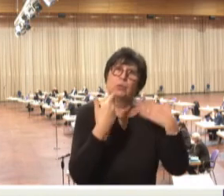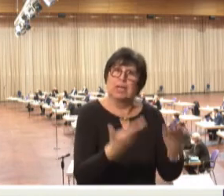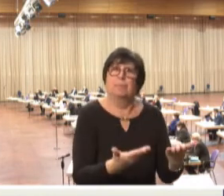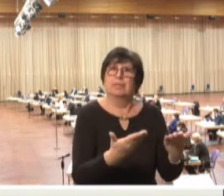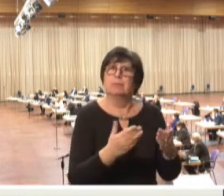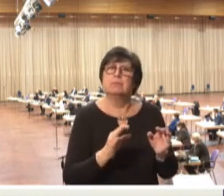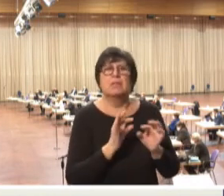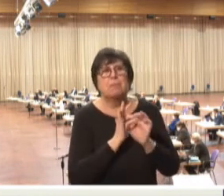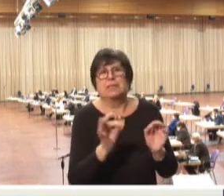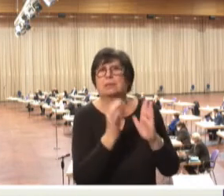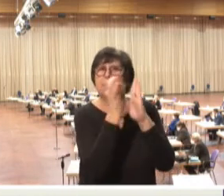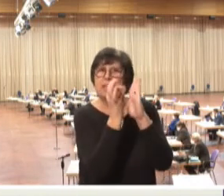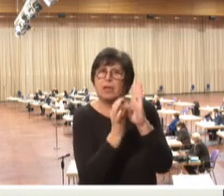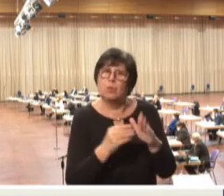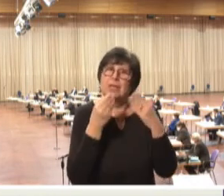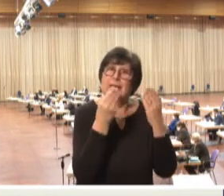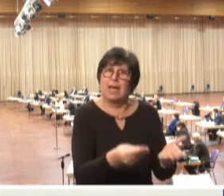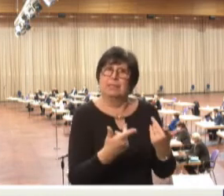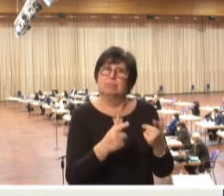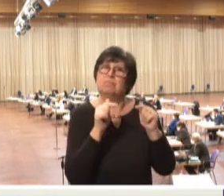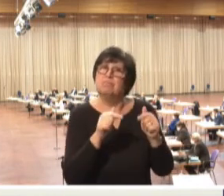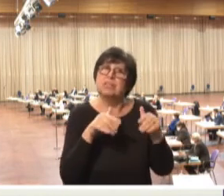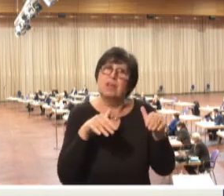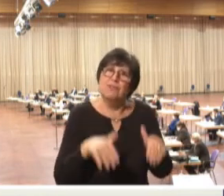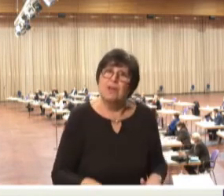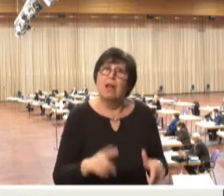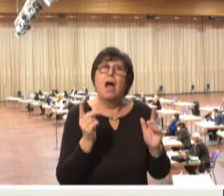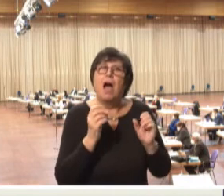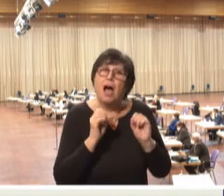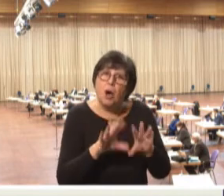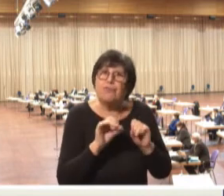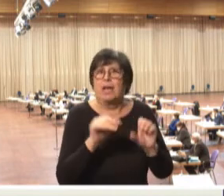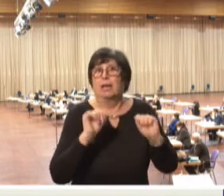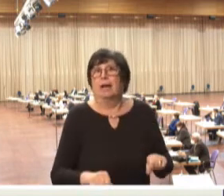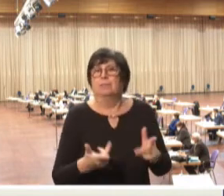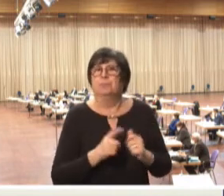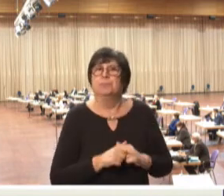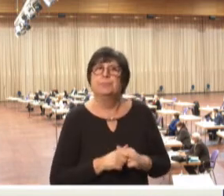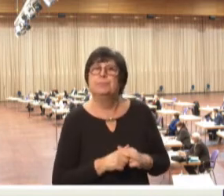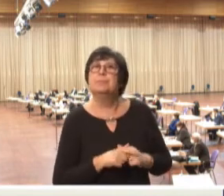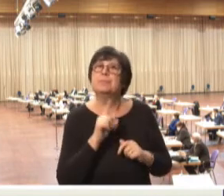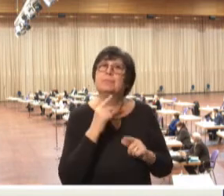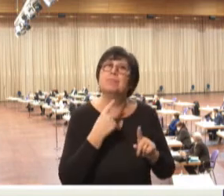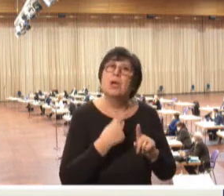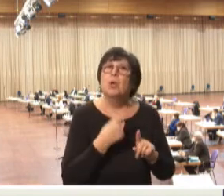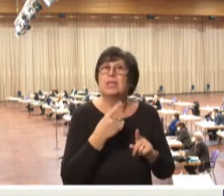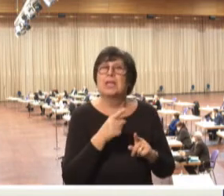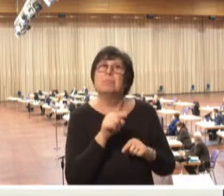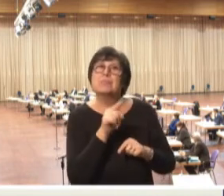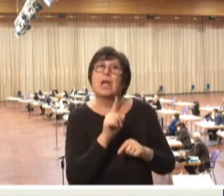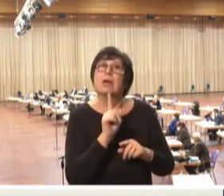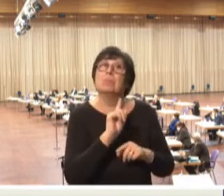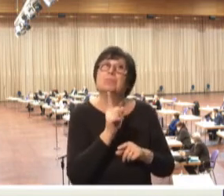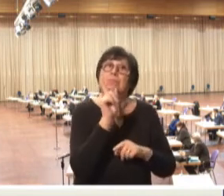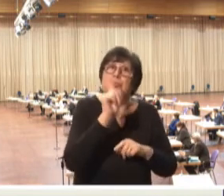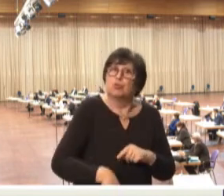die besten Rahmenbedingungen zu geben, dass diese Fälle aufgeklärt werden können. Und die mutmaßlich Beschuldigten, wenn